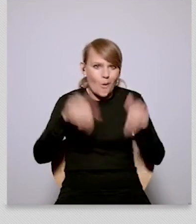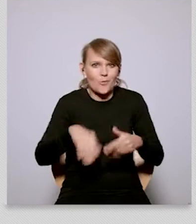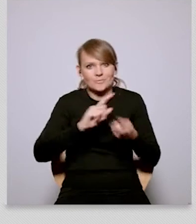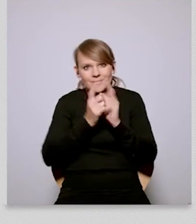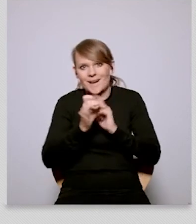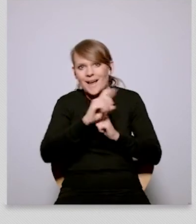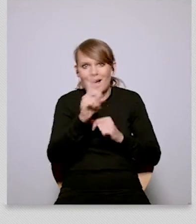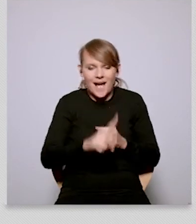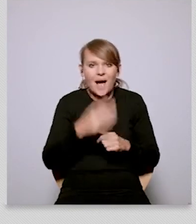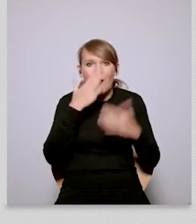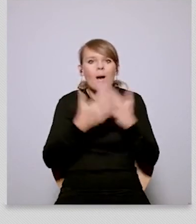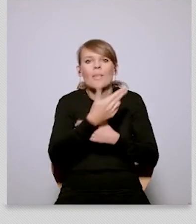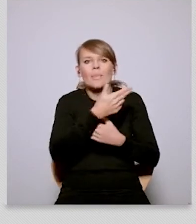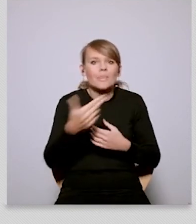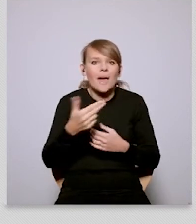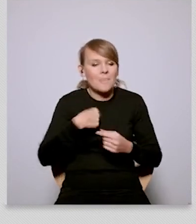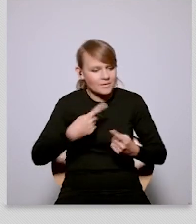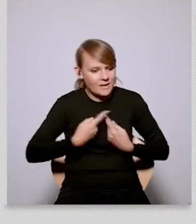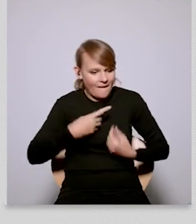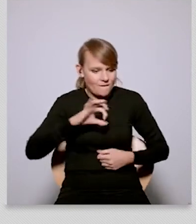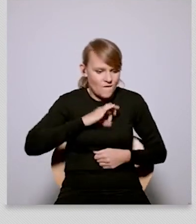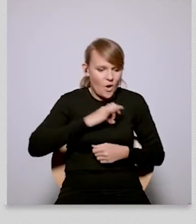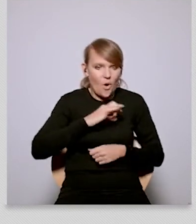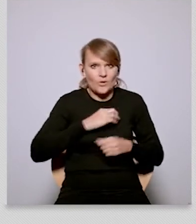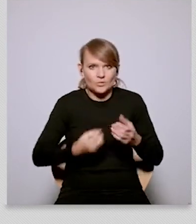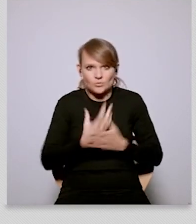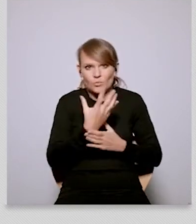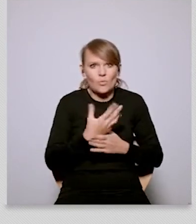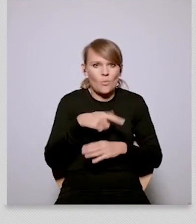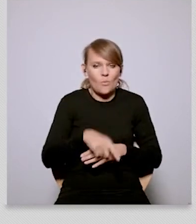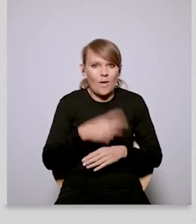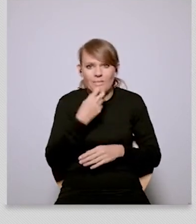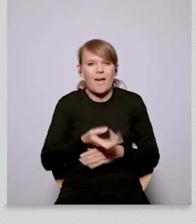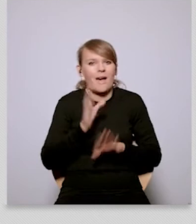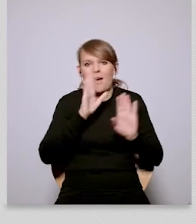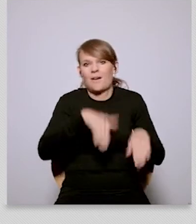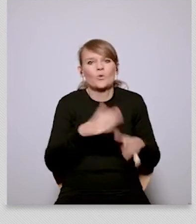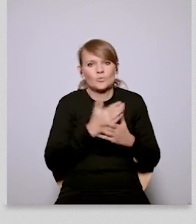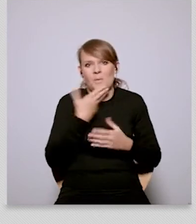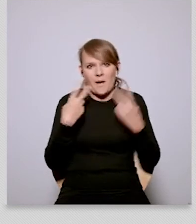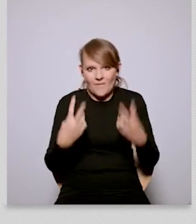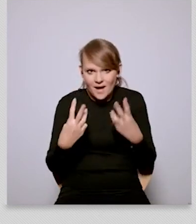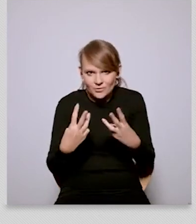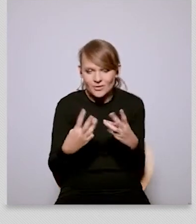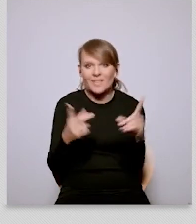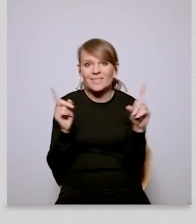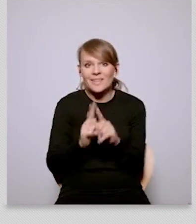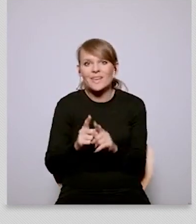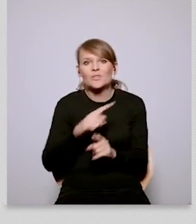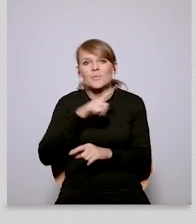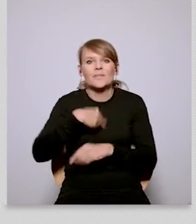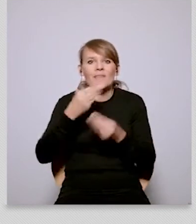niezależności energetycznej suwerenności nie odgrywa już znaczenia też coraz więcej energii elektrycznej